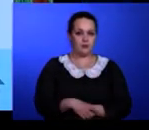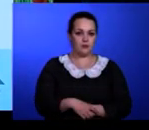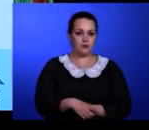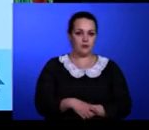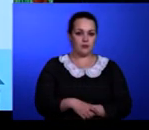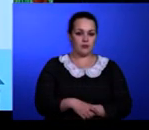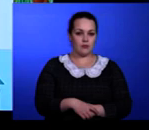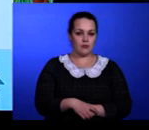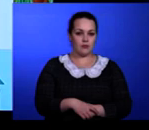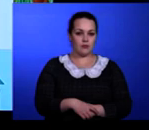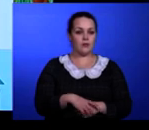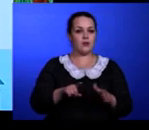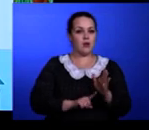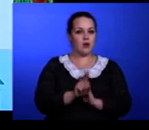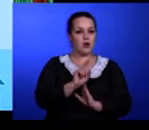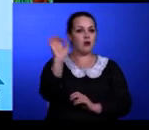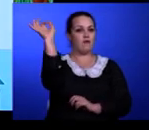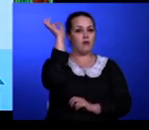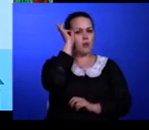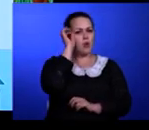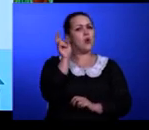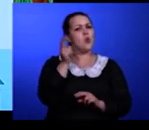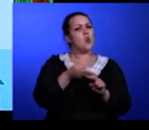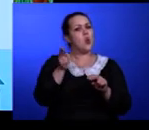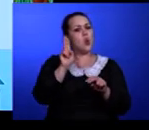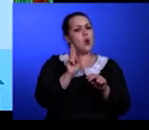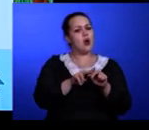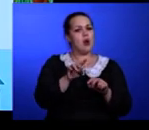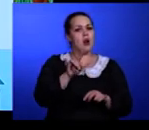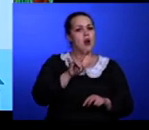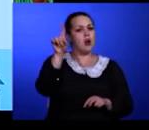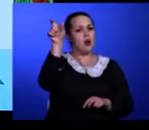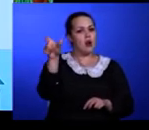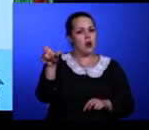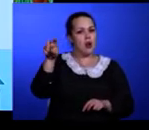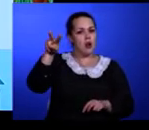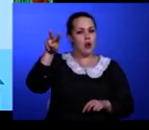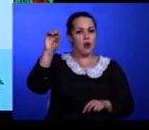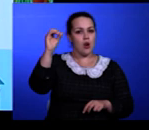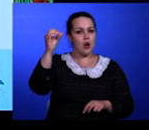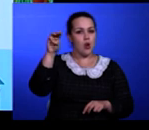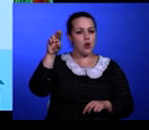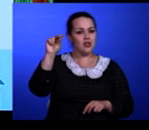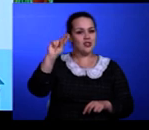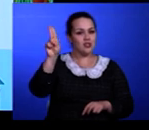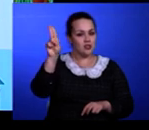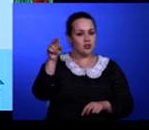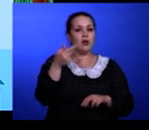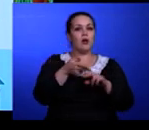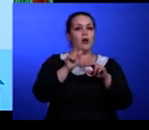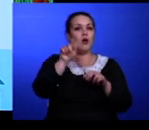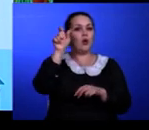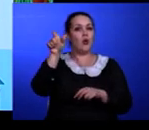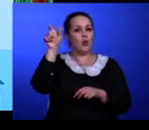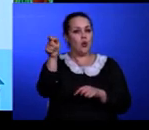давайте сначала вспомним кто же такие летчики летчики ребята это люди